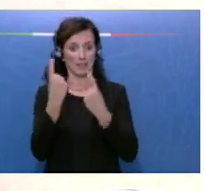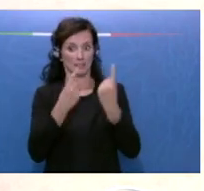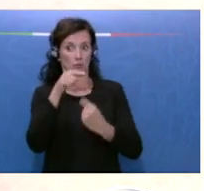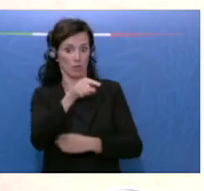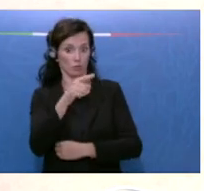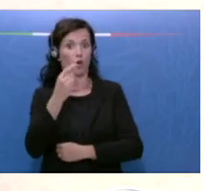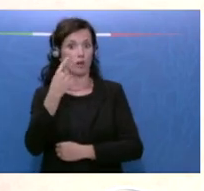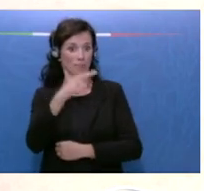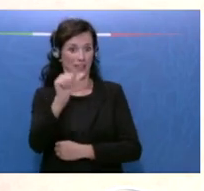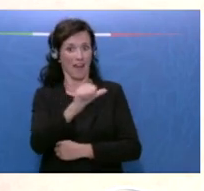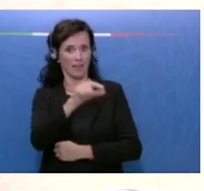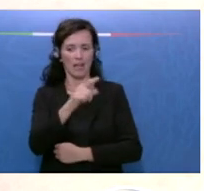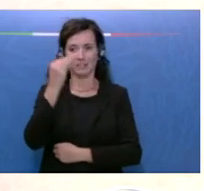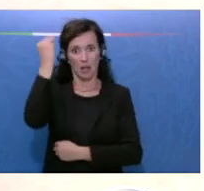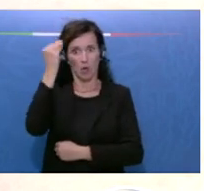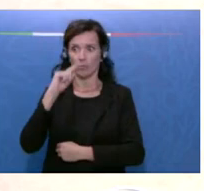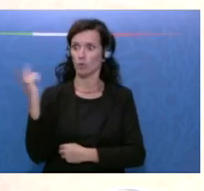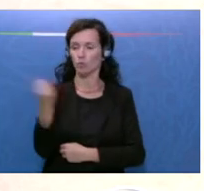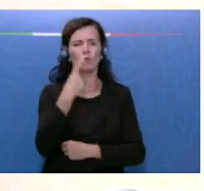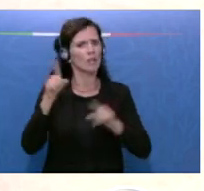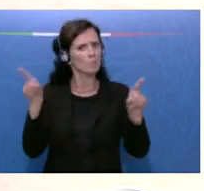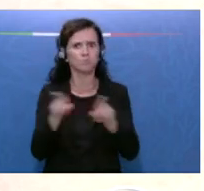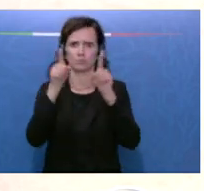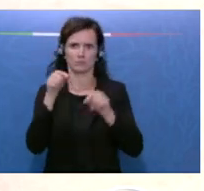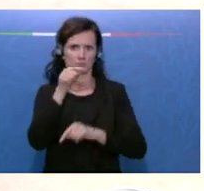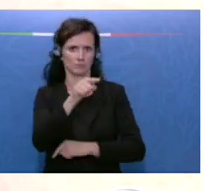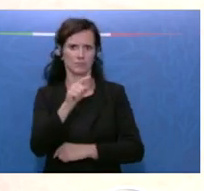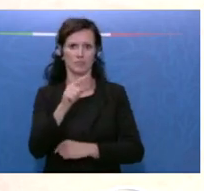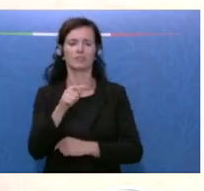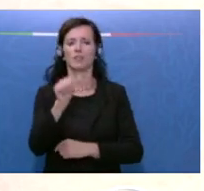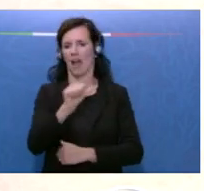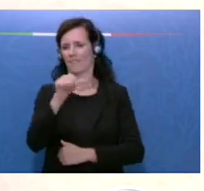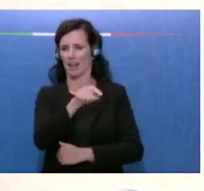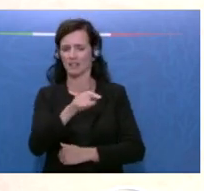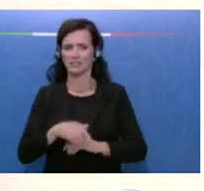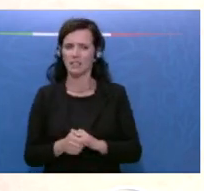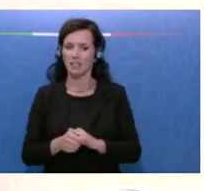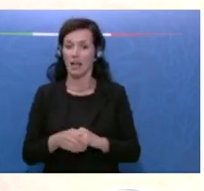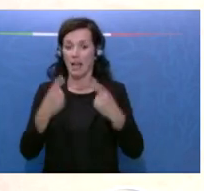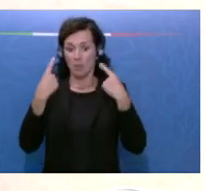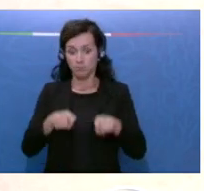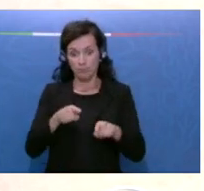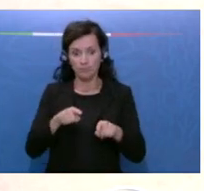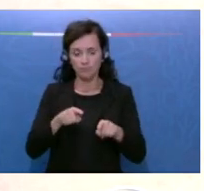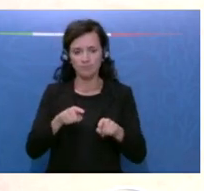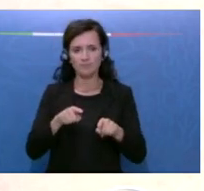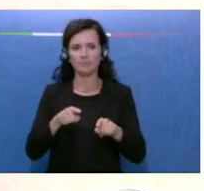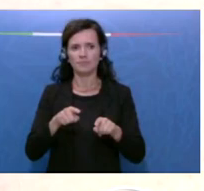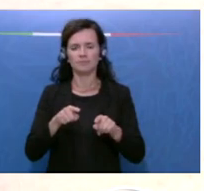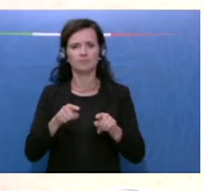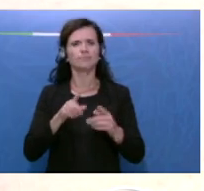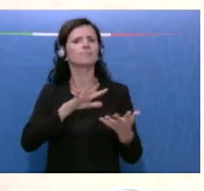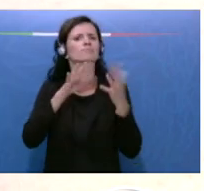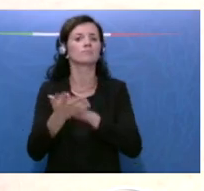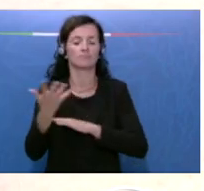questo obiettivo il di fatto poi questo è tradotto in un mandato alle nazioni